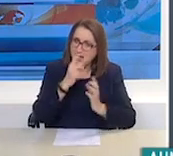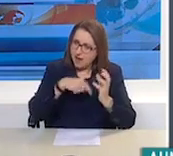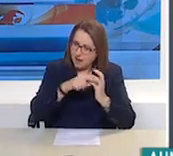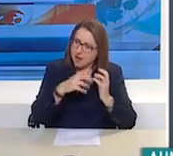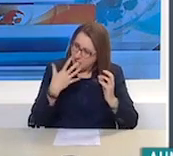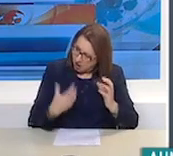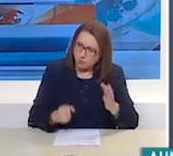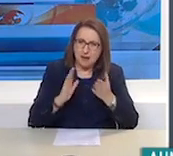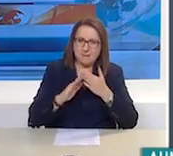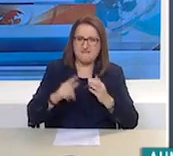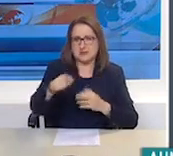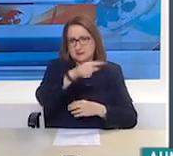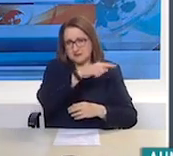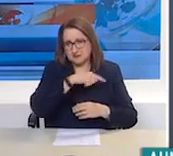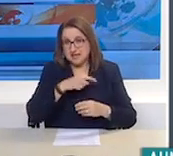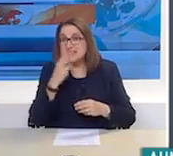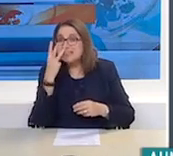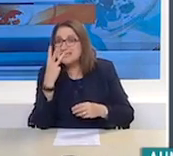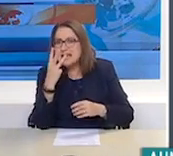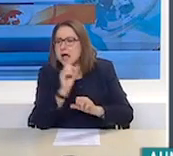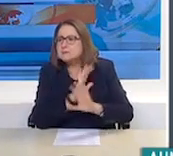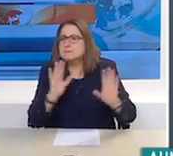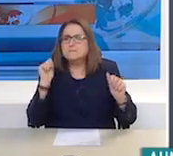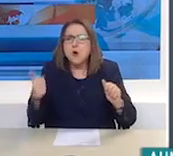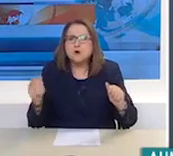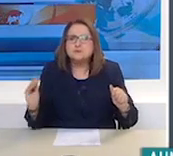κάποια συσχέτιση με τα ήδη γνωστά.